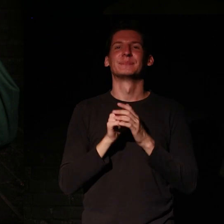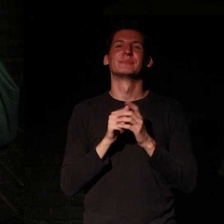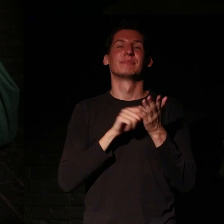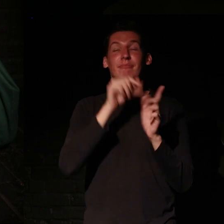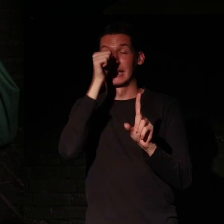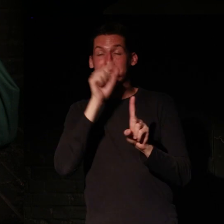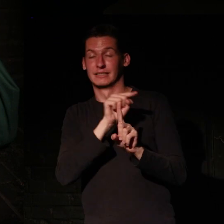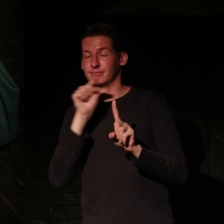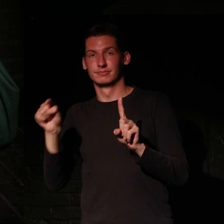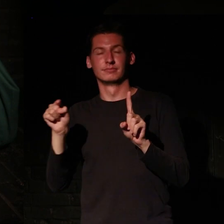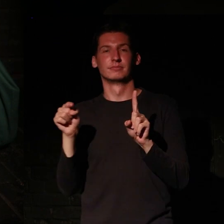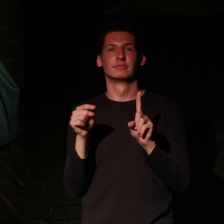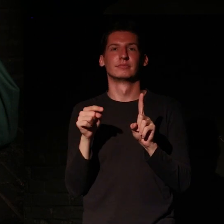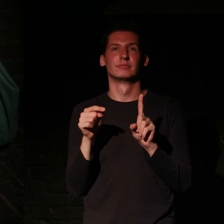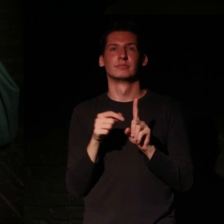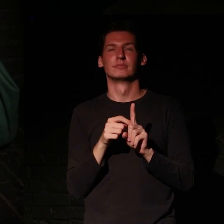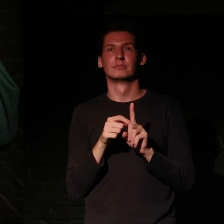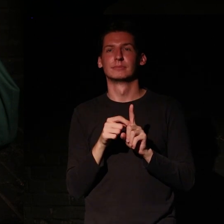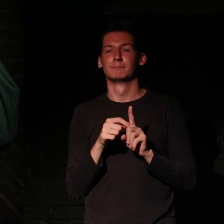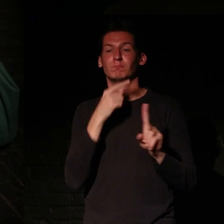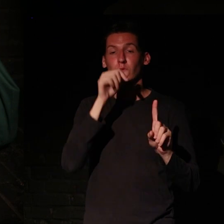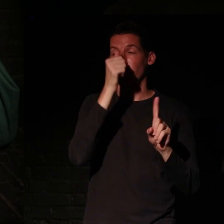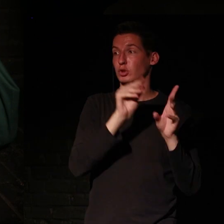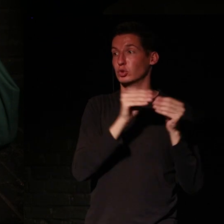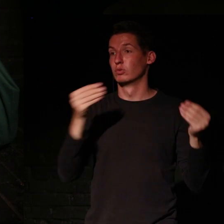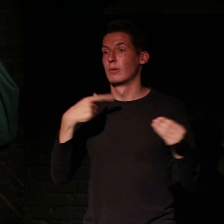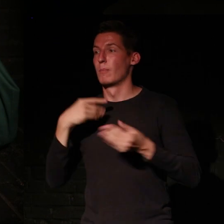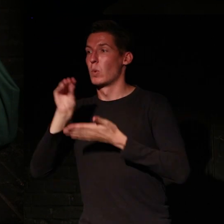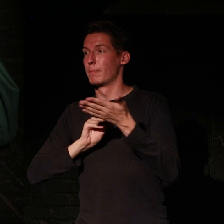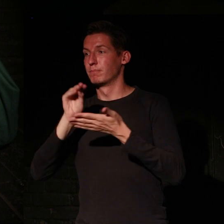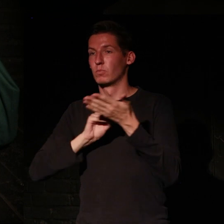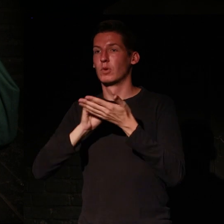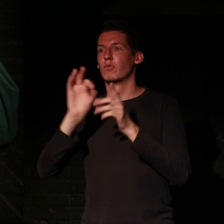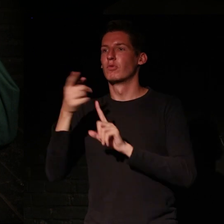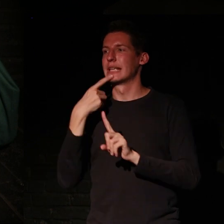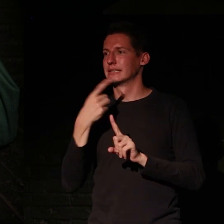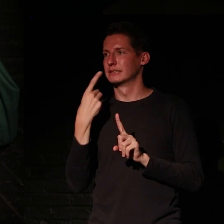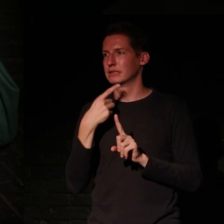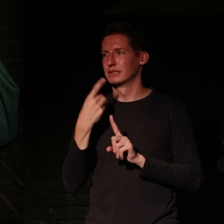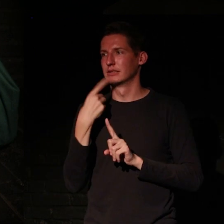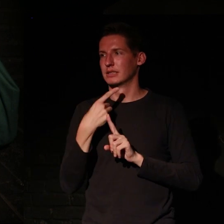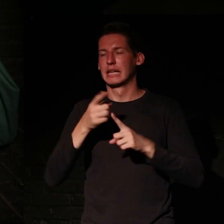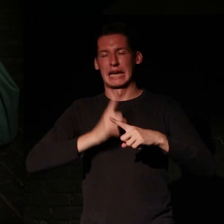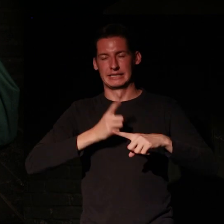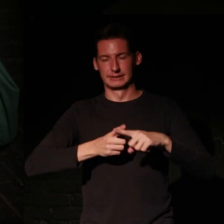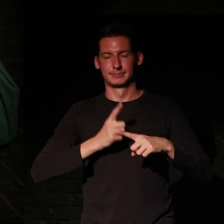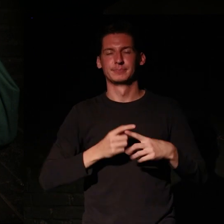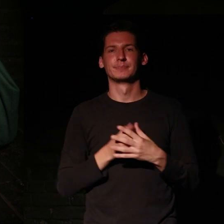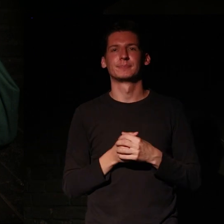nadwyżki stanowią księgi, które były napisane po grecku. I to jest